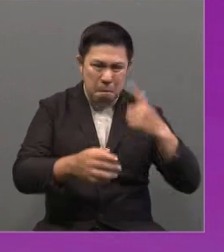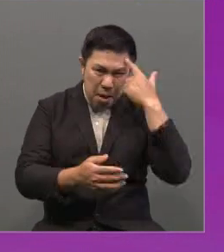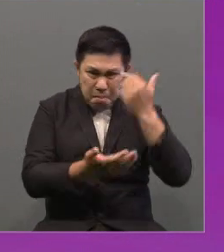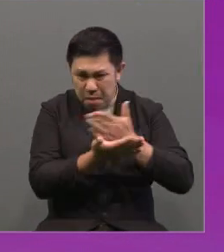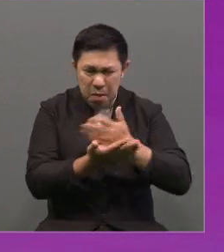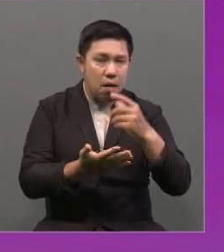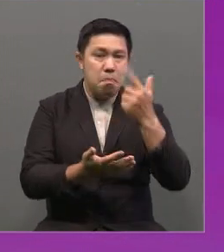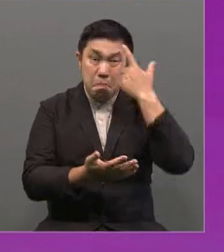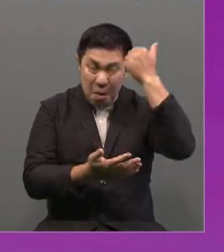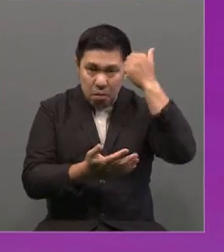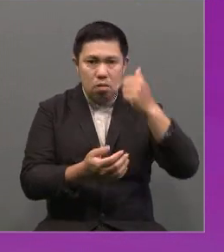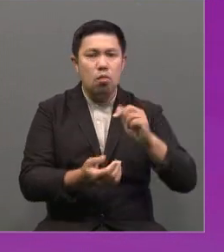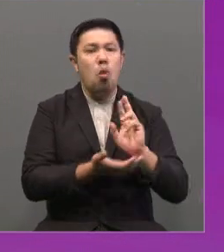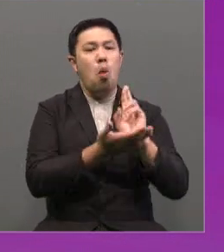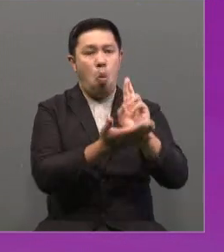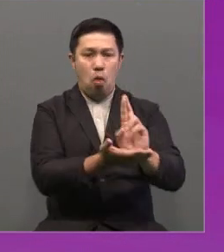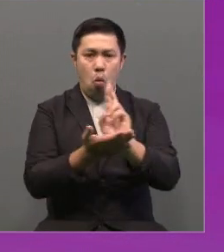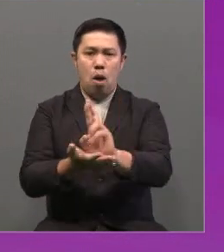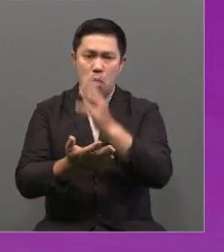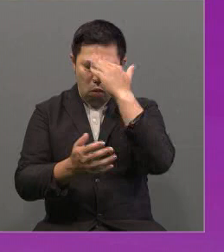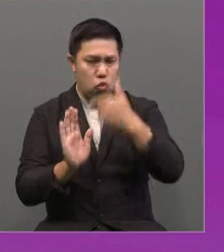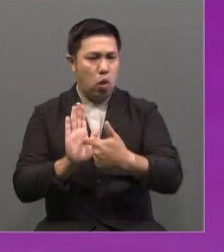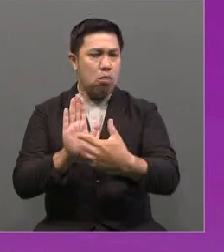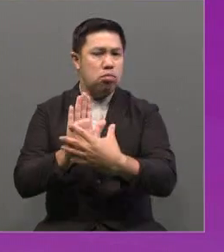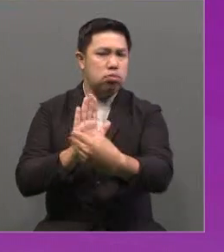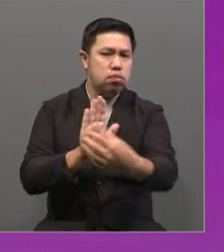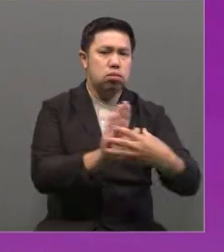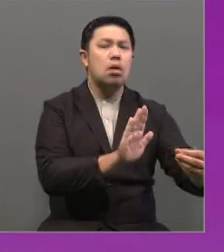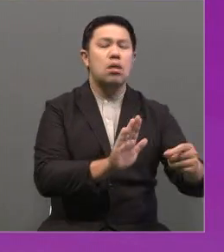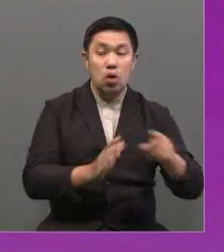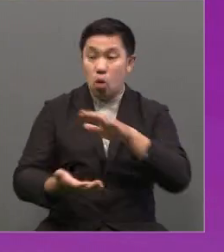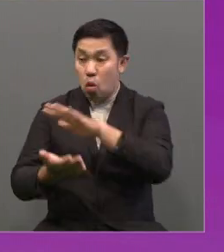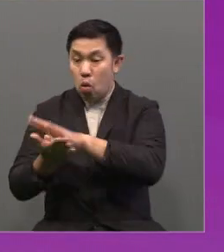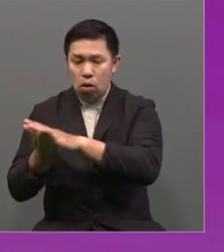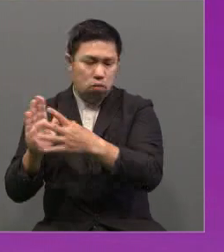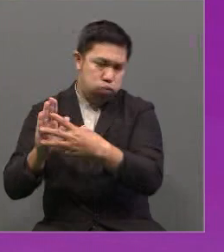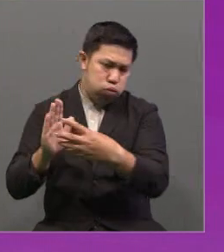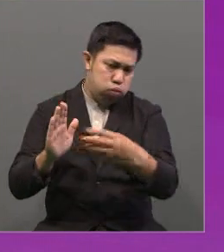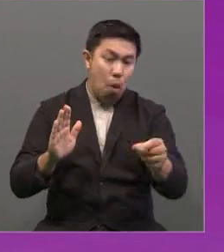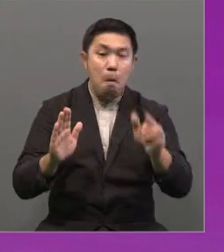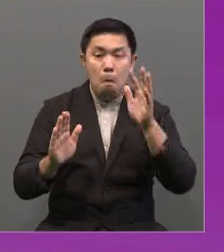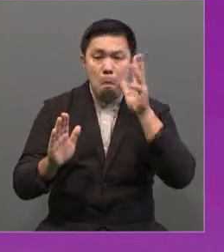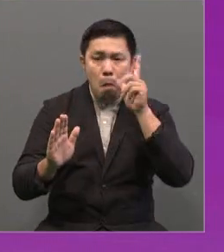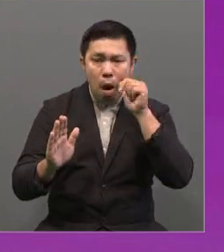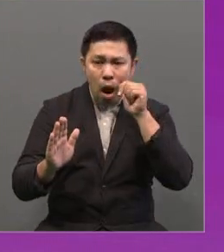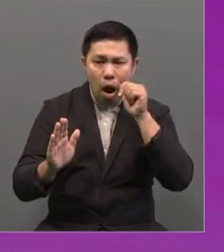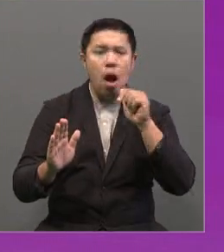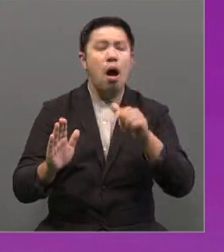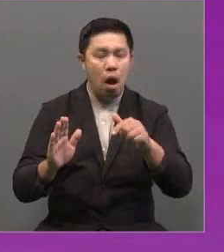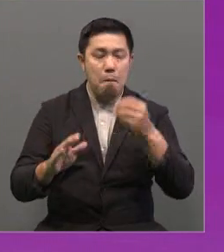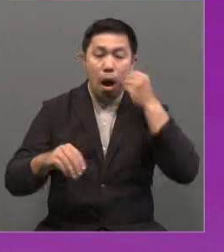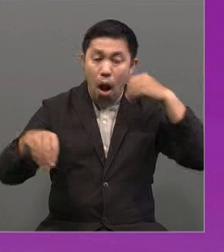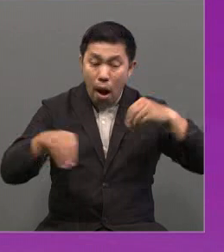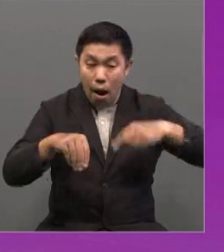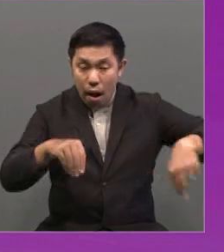ขับเคลื่อนโครงการเพื่อเป็นแนวทางแก่ประชาชนทั่วไปในสังคมจากโรงเรียนเนี่ยก็จะขยายออกไปสู่พ่อแม่ผู้ปกครองชาวบ้านในชุ